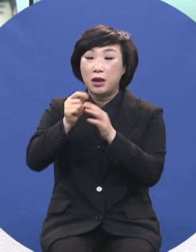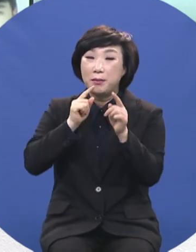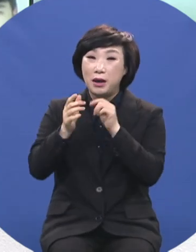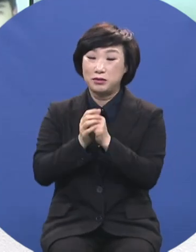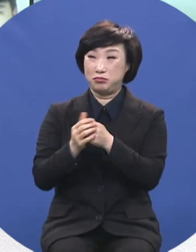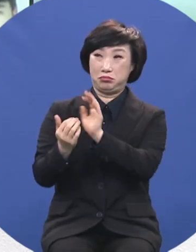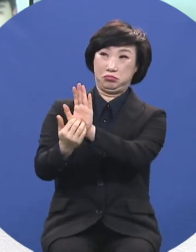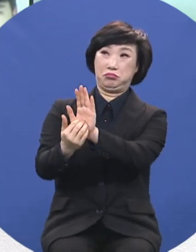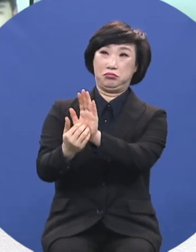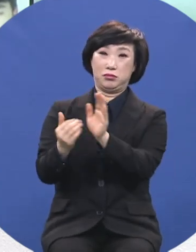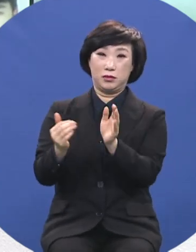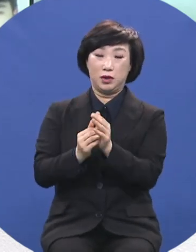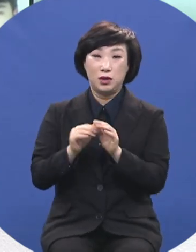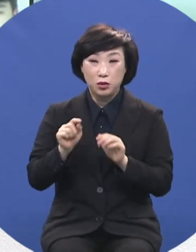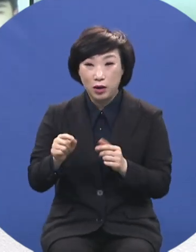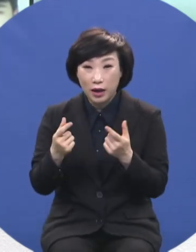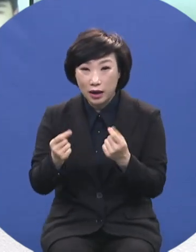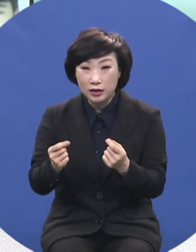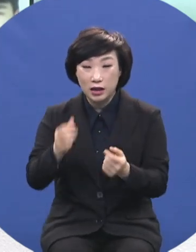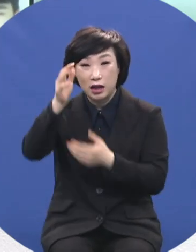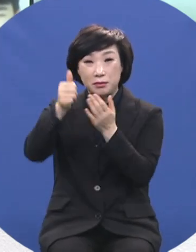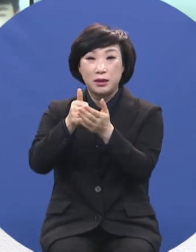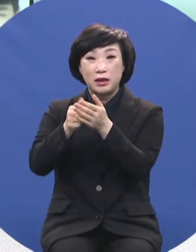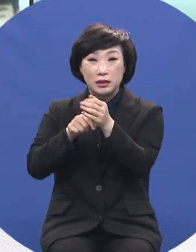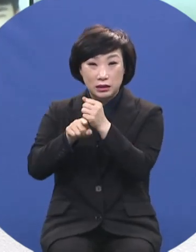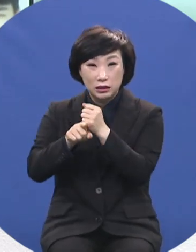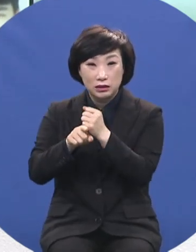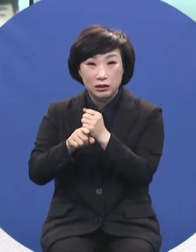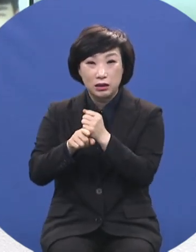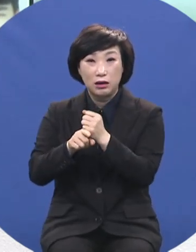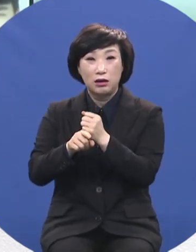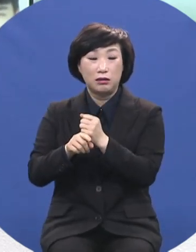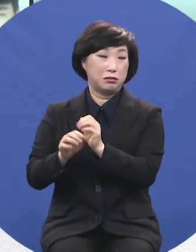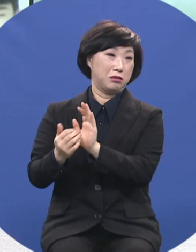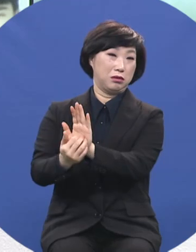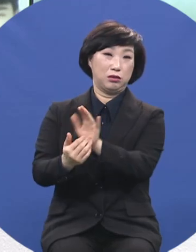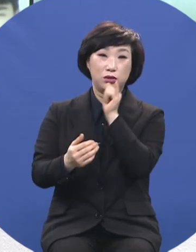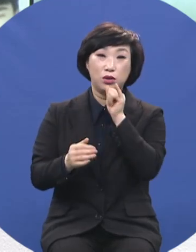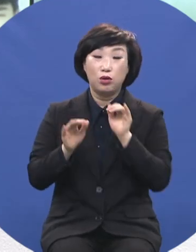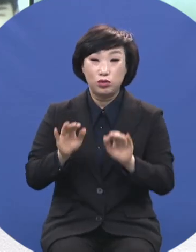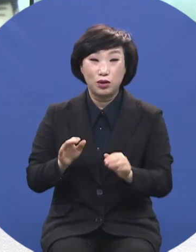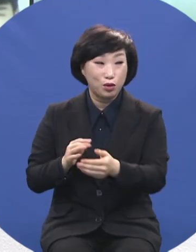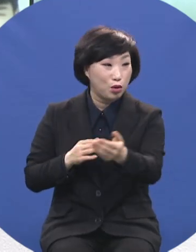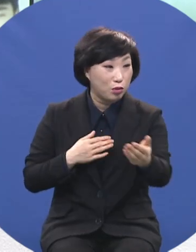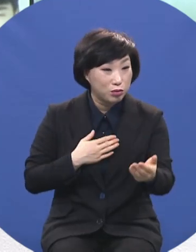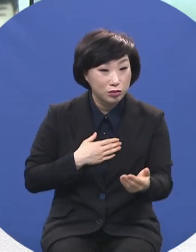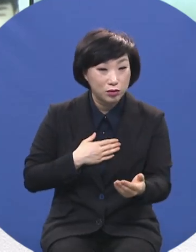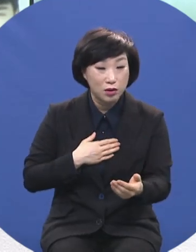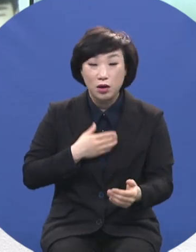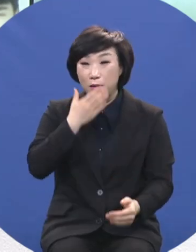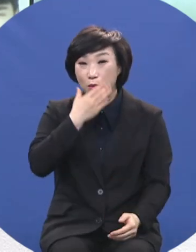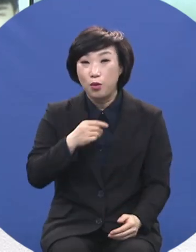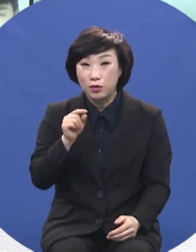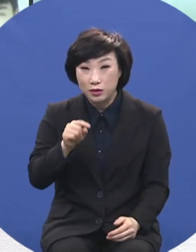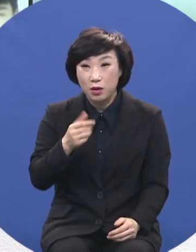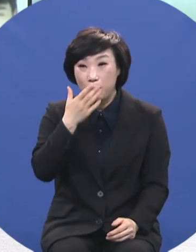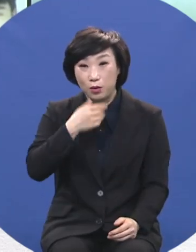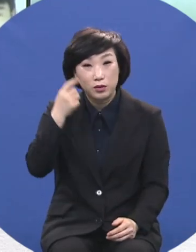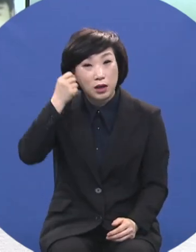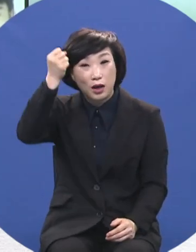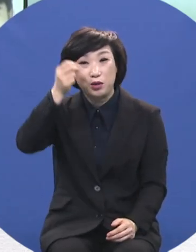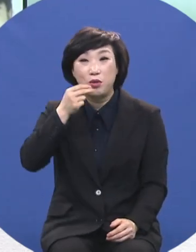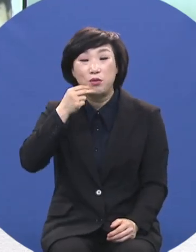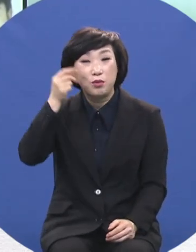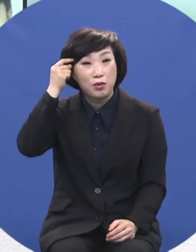거역하고 이렇게 하나님의 뜻을 근데 왜 복으로 안 하는가? 복이라는데